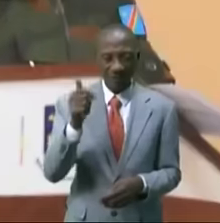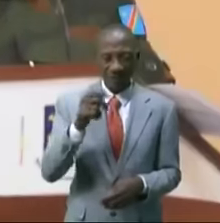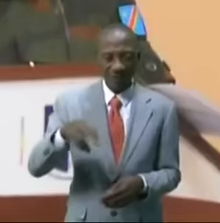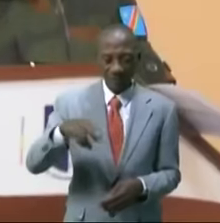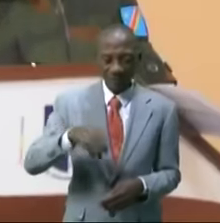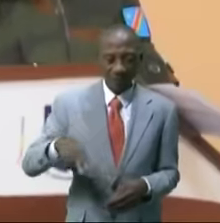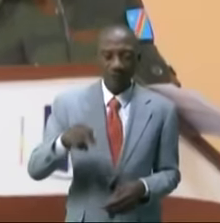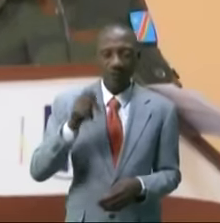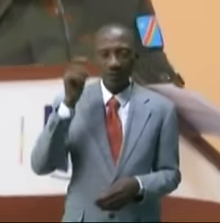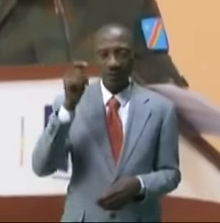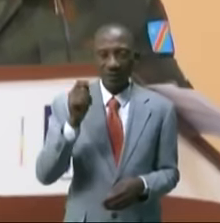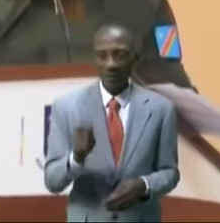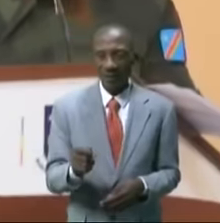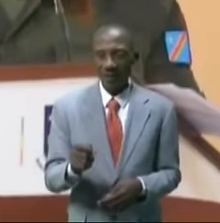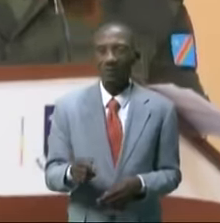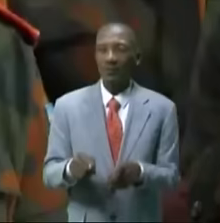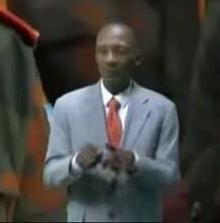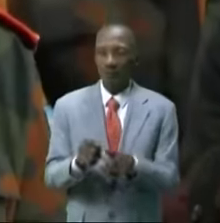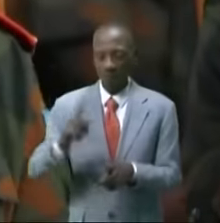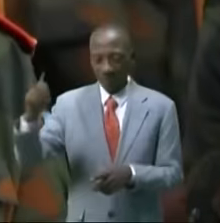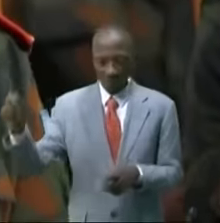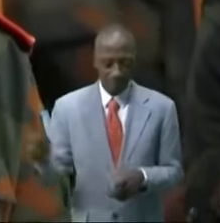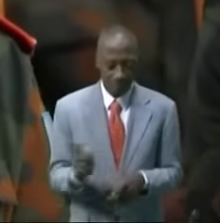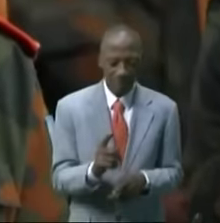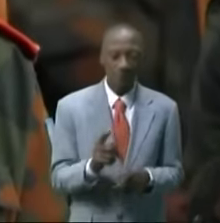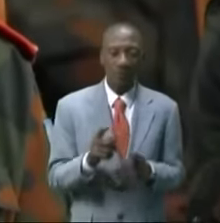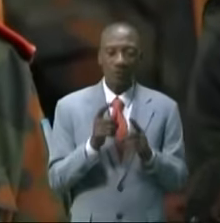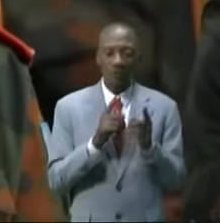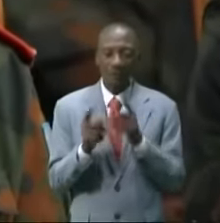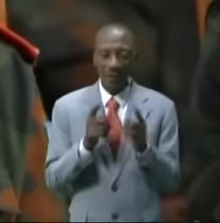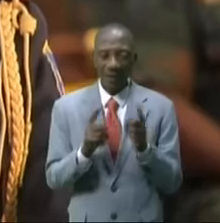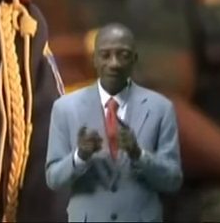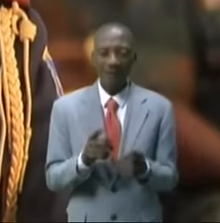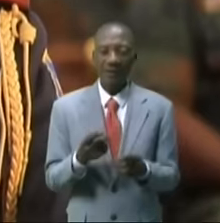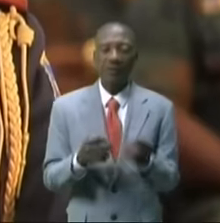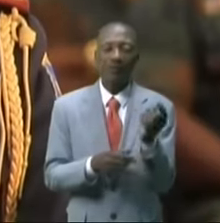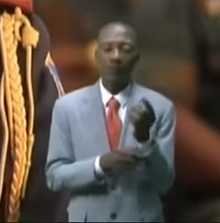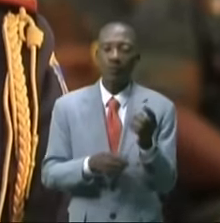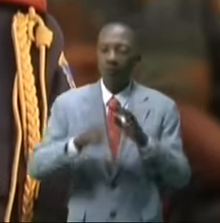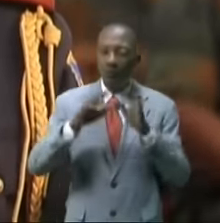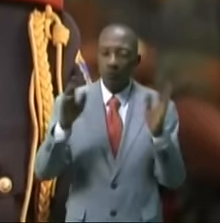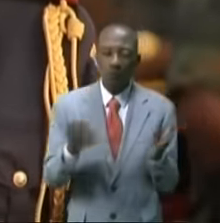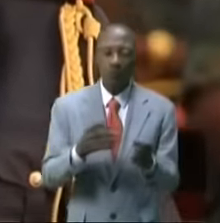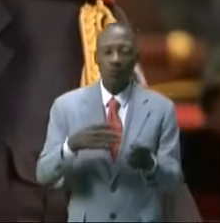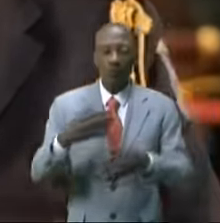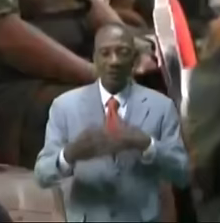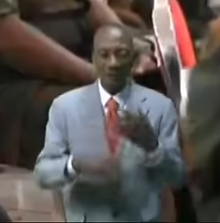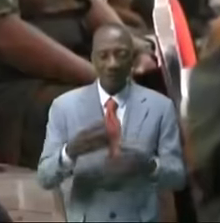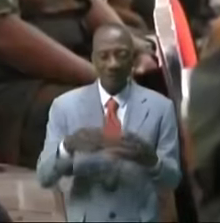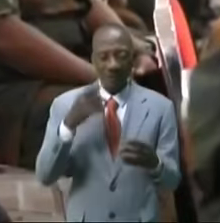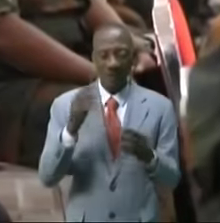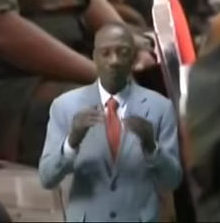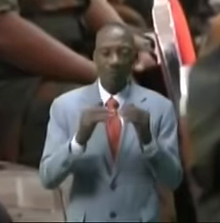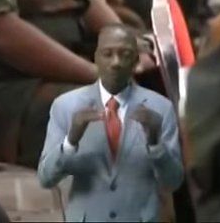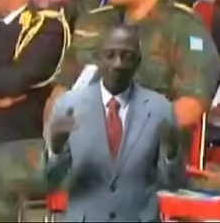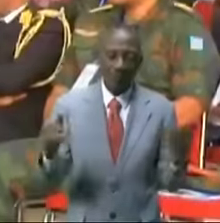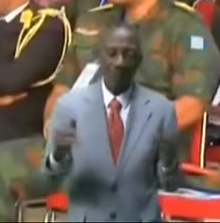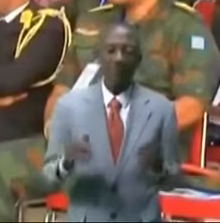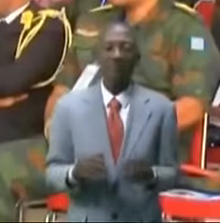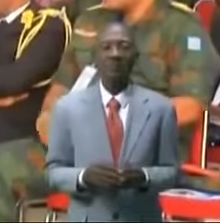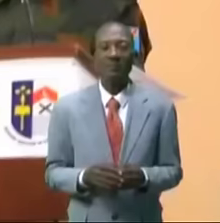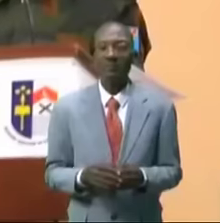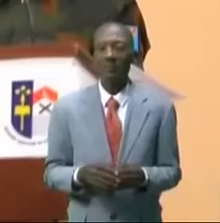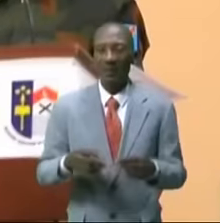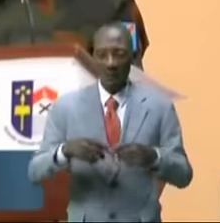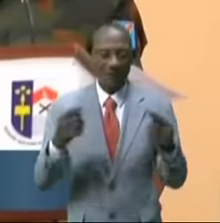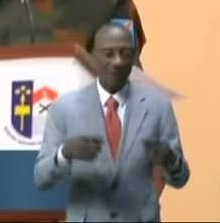Kapenz, a appelé dans sa leçon inaugurale tous les acteurs de la paix à agir concrètement pour bannir la violence et rejeter